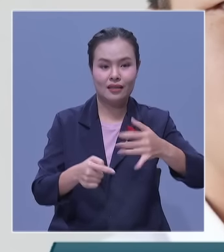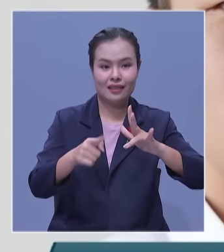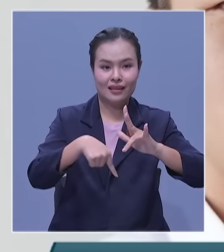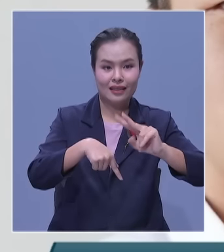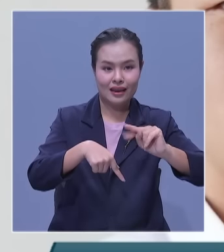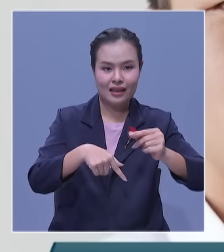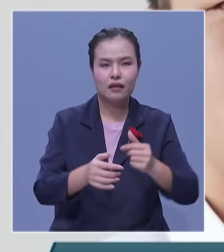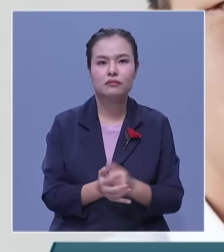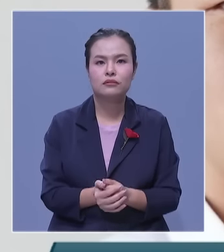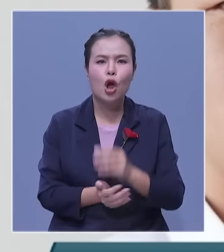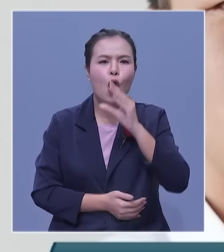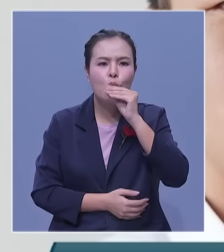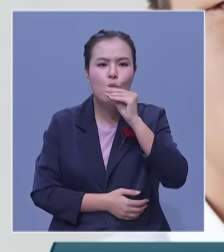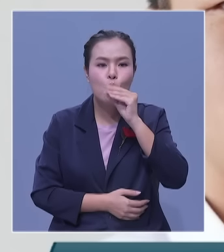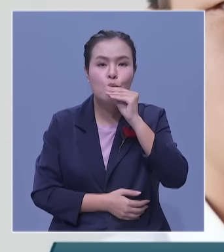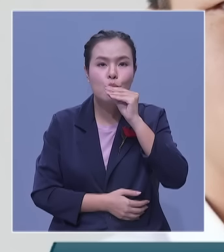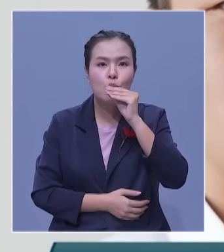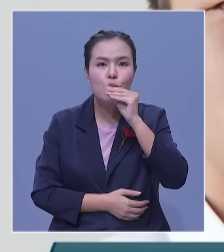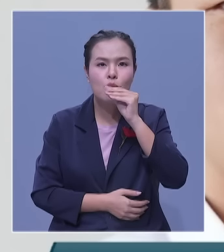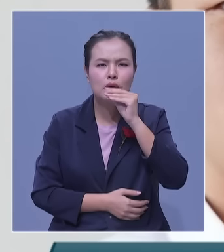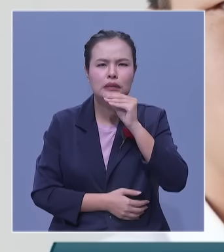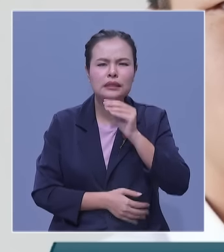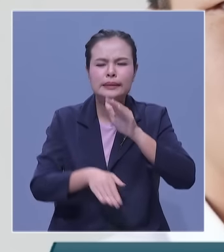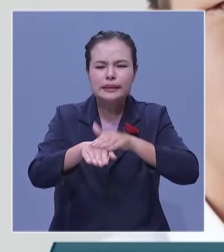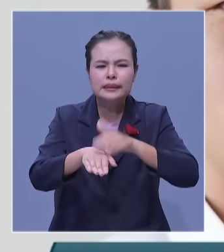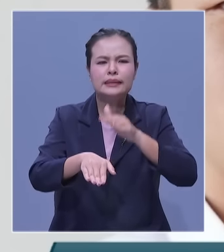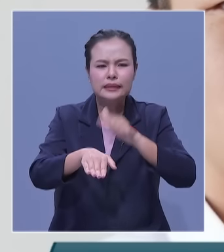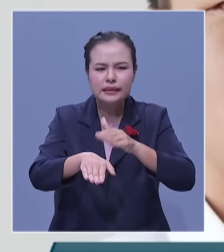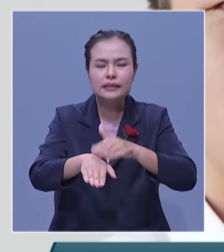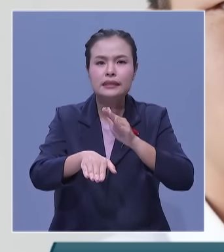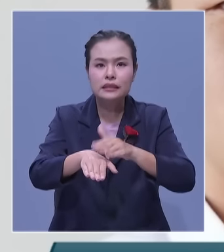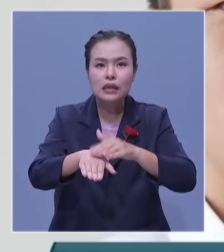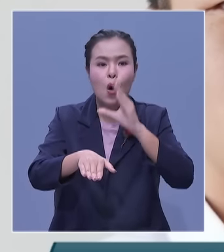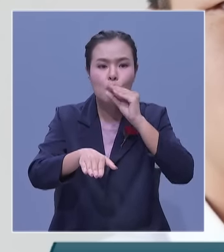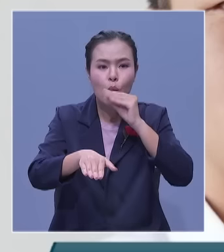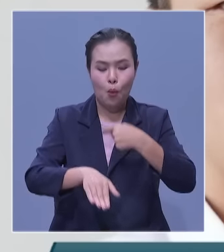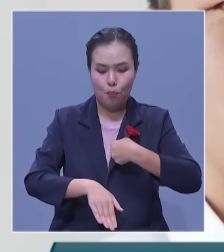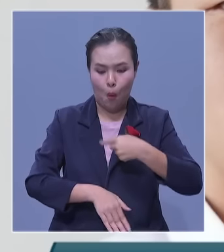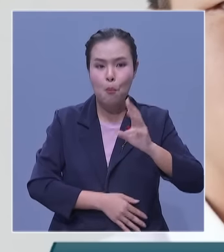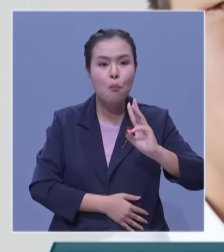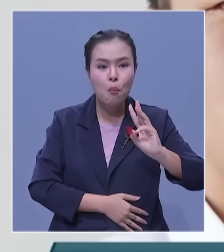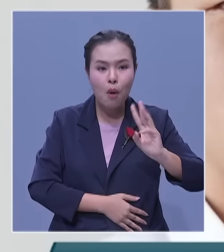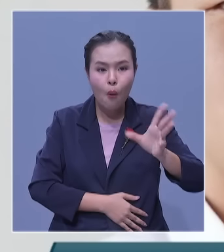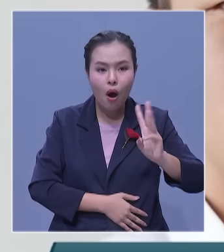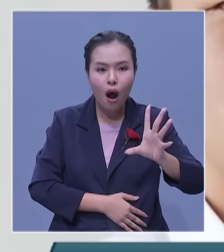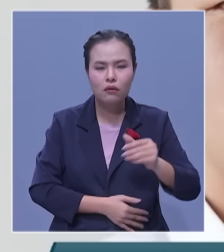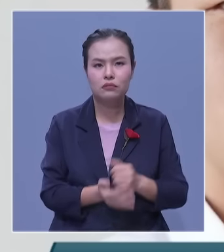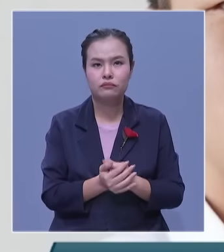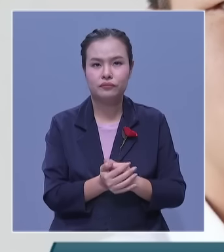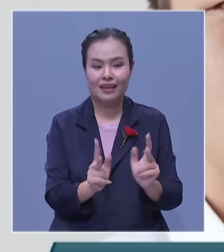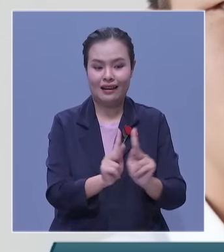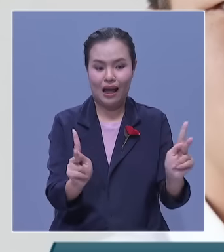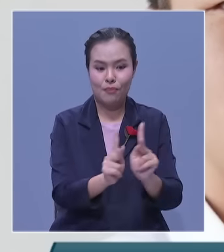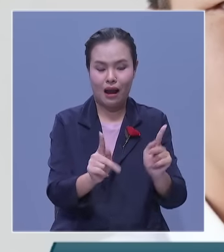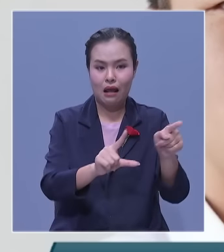ามที่จะผมอาจจะใช้คำว่าถึงขั้นขยันขยอเพราะว่าเขาก็จะย้ำหลายรอบมากว่าถ้าผมไม่ว่างเนี่ยก็ขอให้เป็นกรรมธิการ